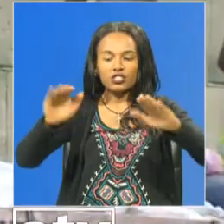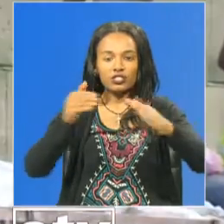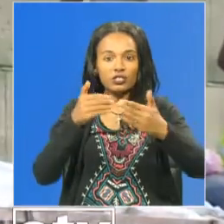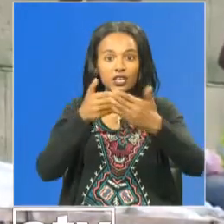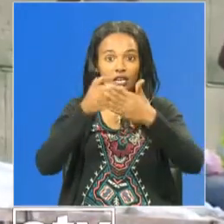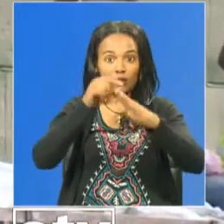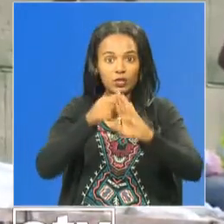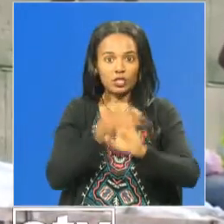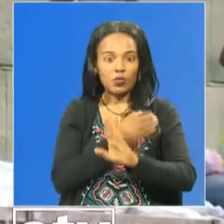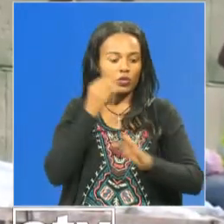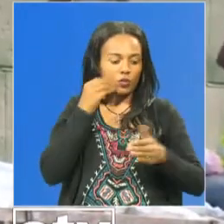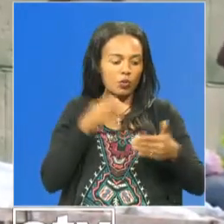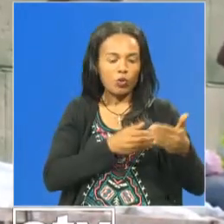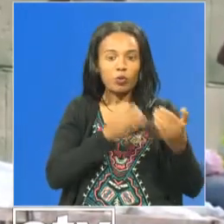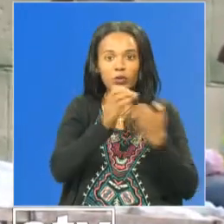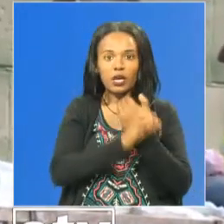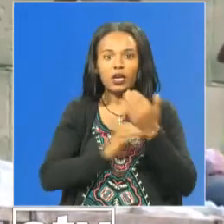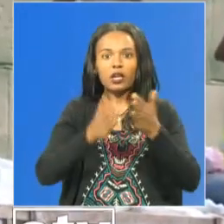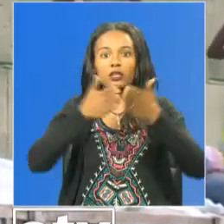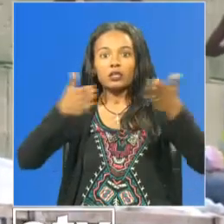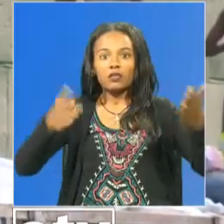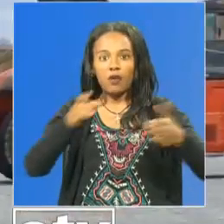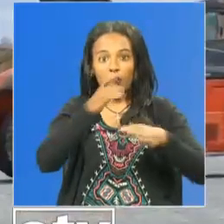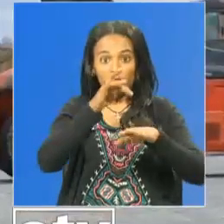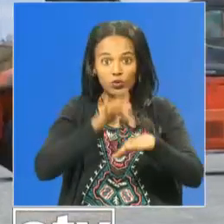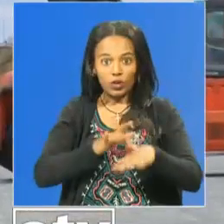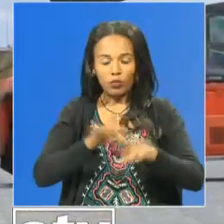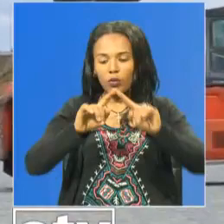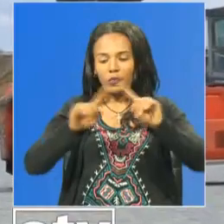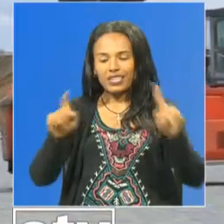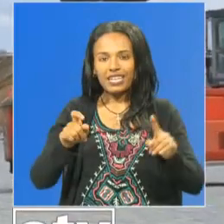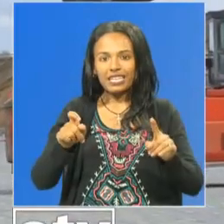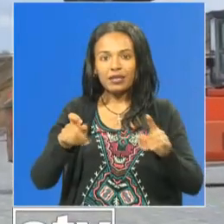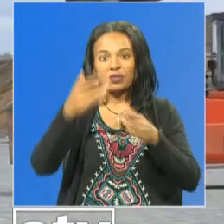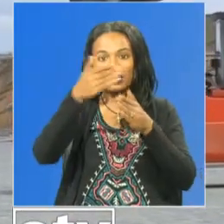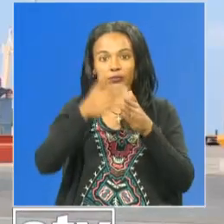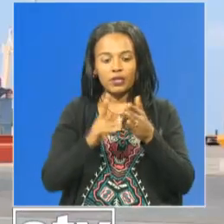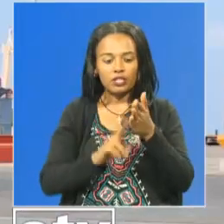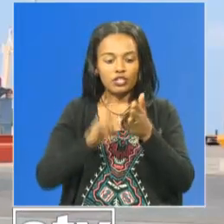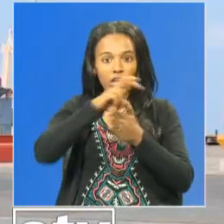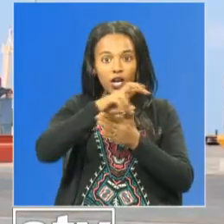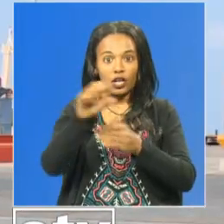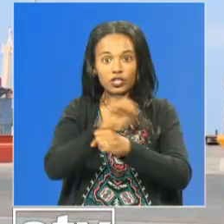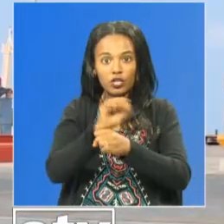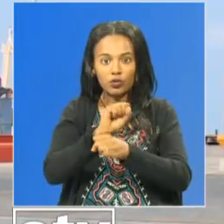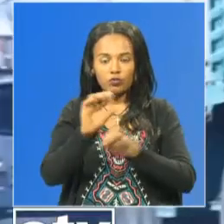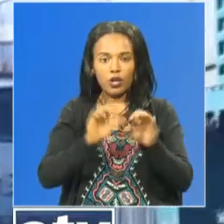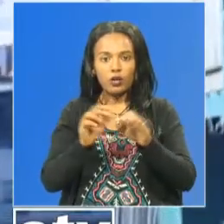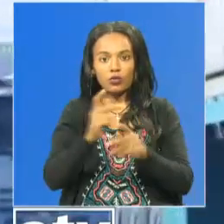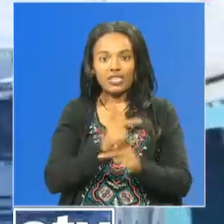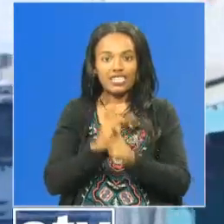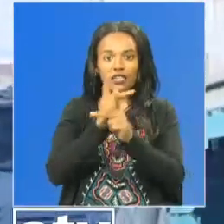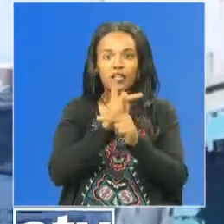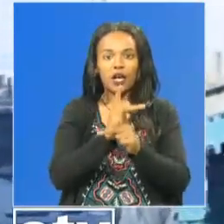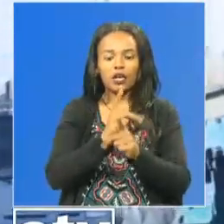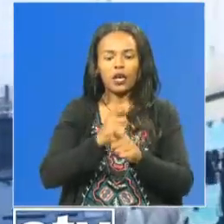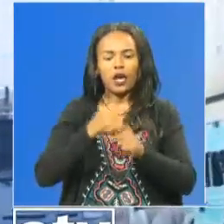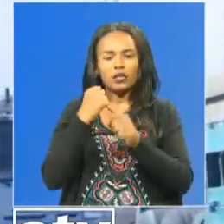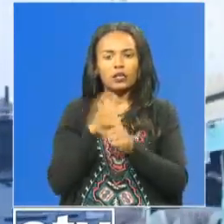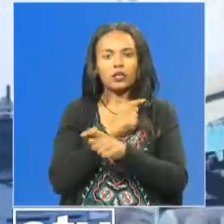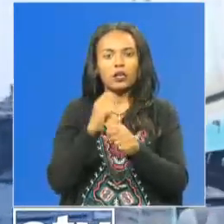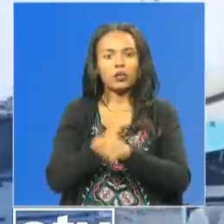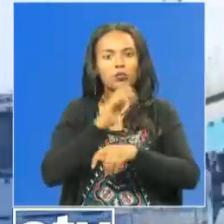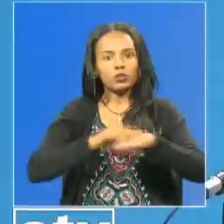ወዲህ በጎረቤት ሀገራት እየሰፋ መሆኑን ጠቁመው በተለይም ድንበር ተሻጋሪ አሽከርካሪዎች የሚያደርጉትን ጥንቃቄ አጥብቀው እንዲተገብሩም